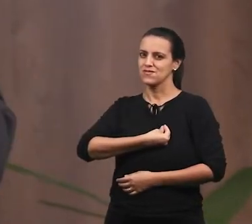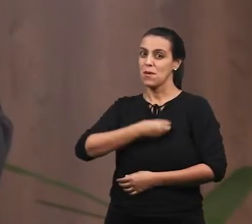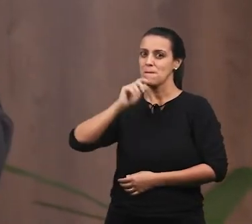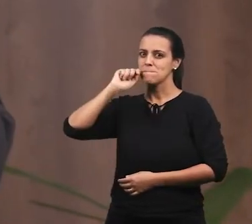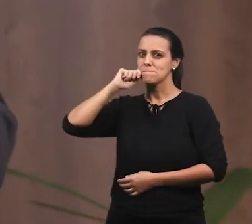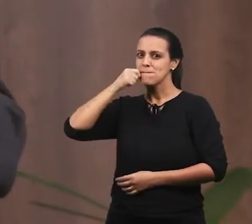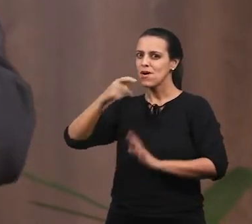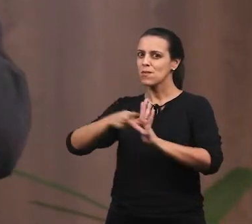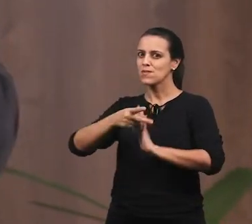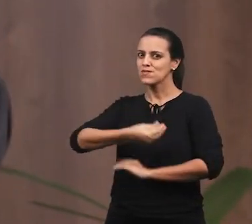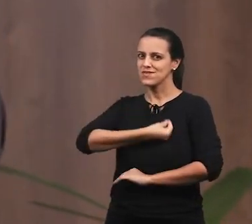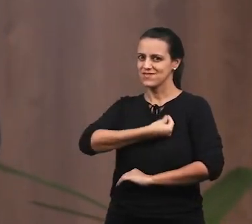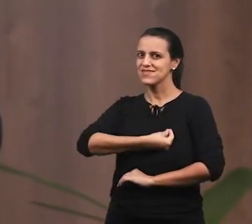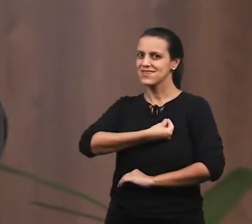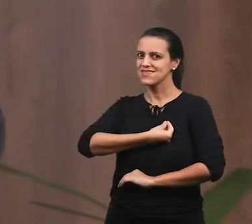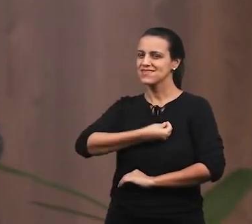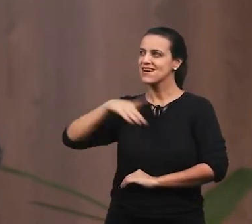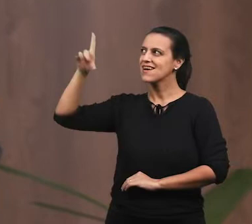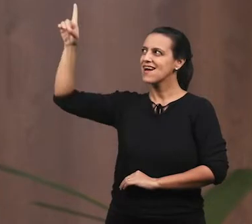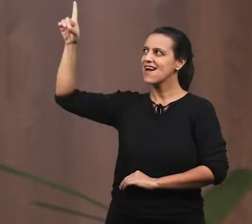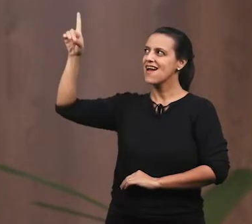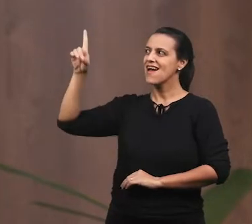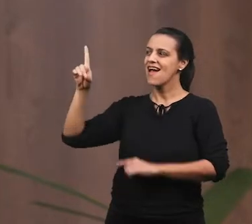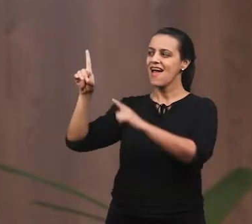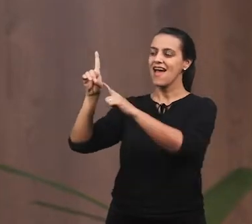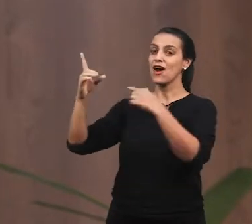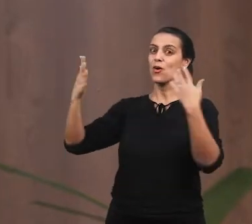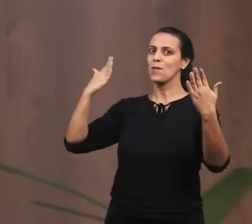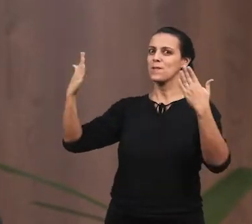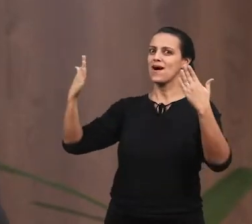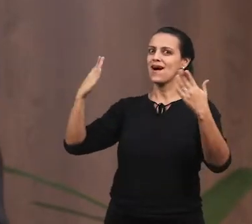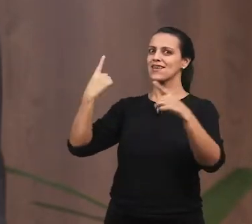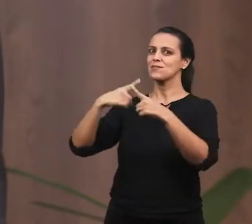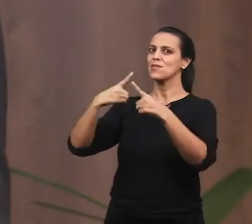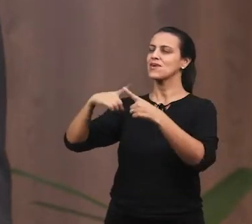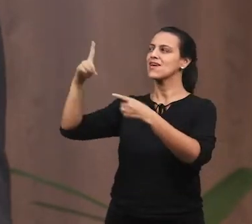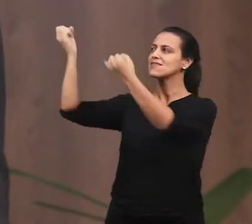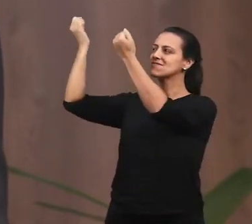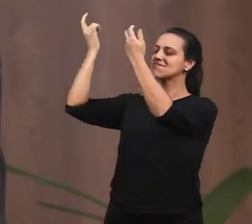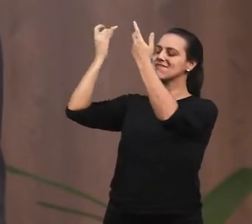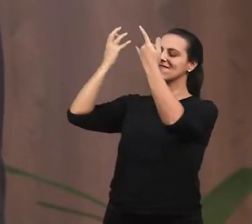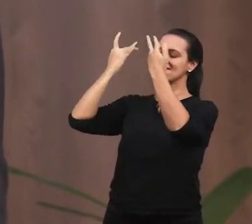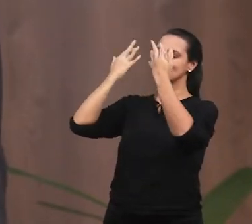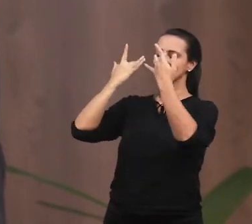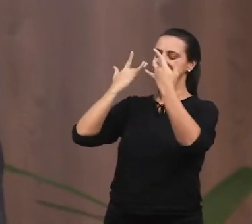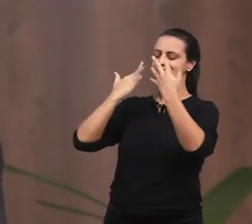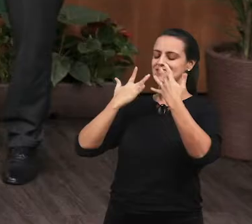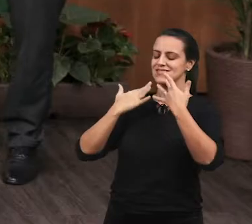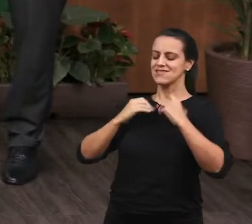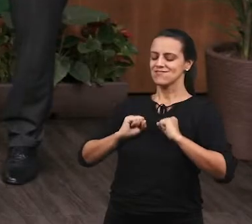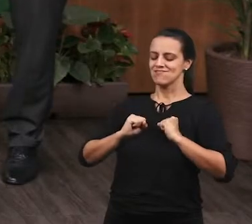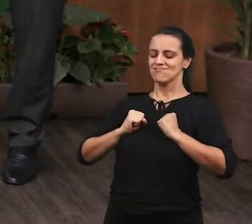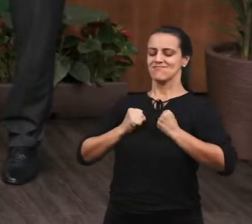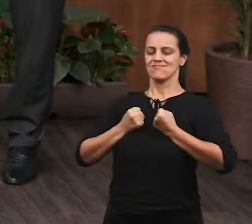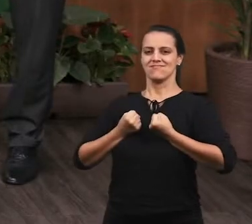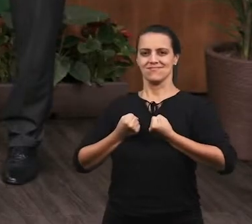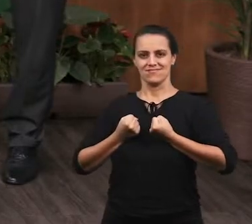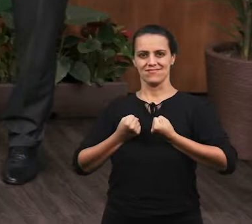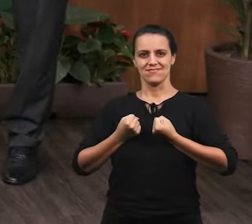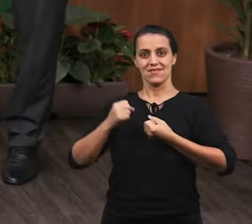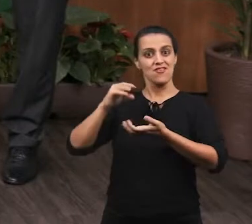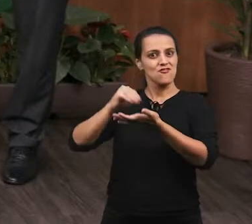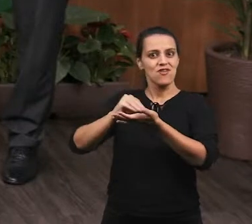с небес, хлеб живой, никогда не перестанет питать тех, кто приходит к Нему.